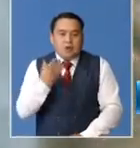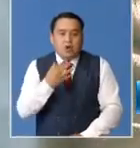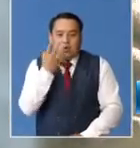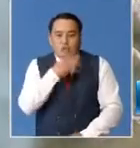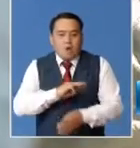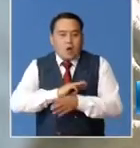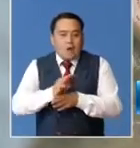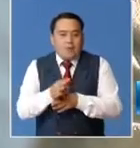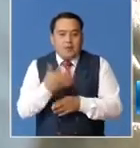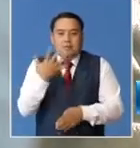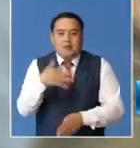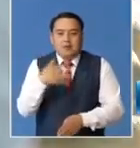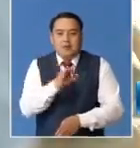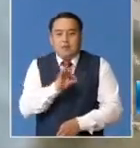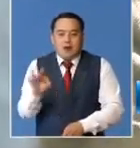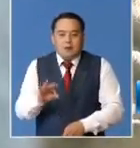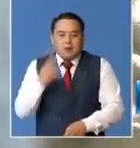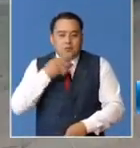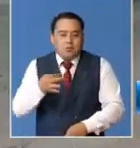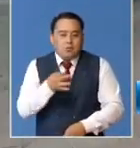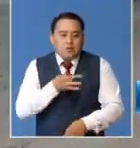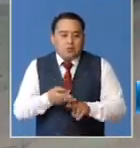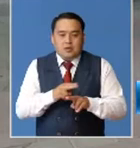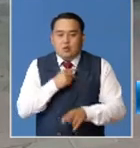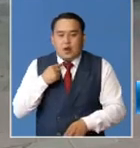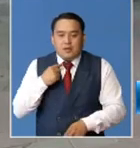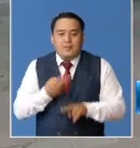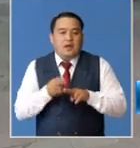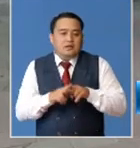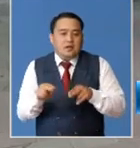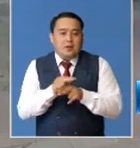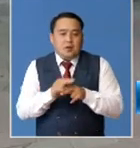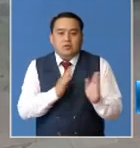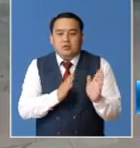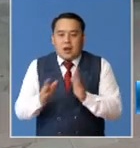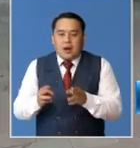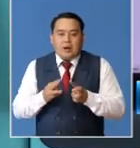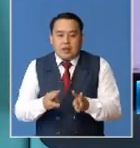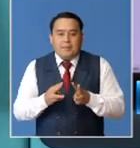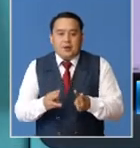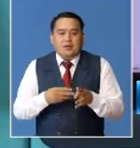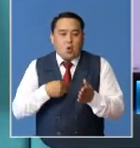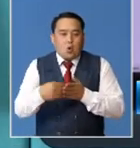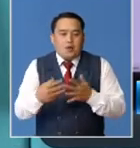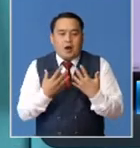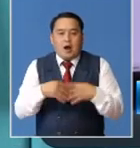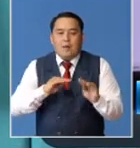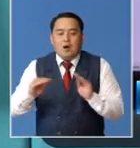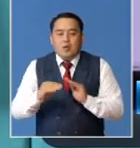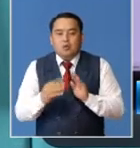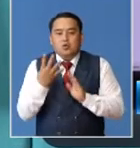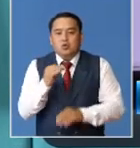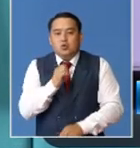теплом обеспечены более 50% жителей областного центра. Всего на ремонт систем отопления и приобретение оборудования выделено